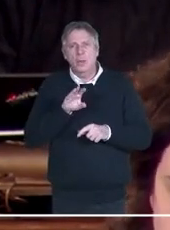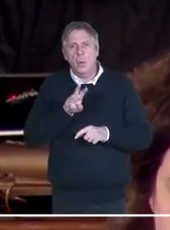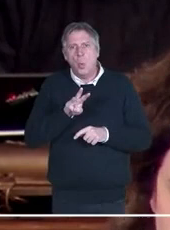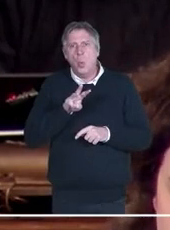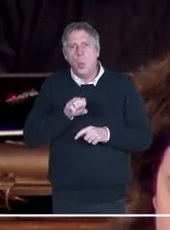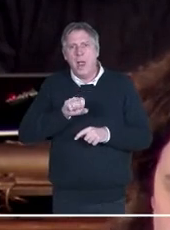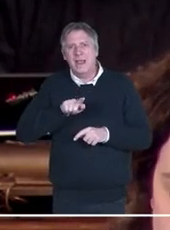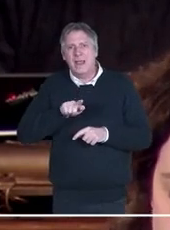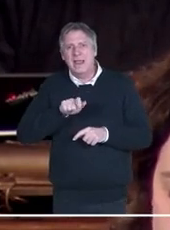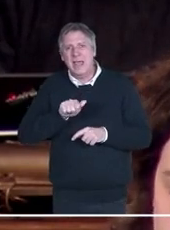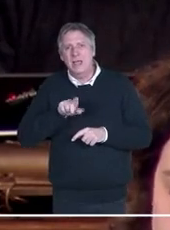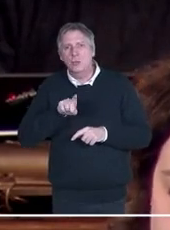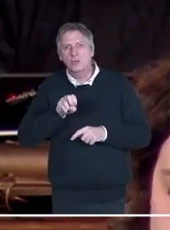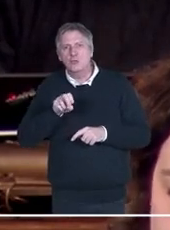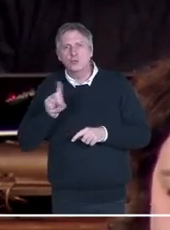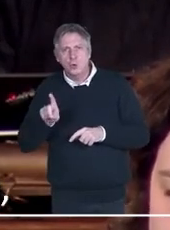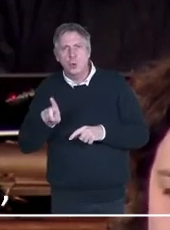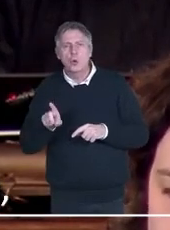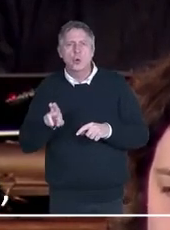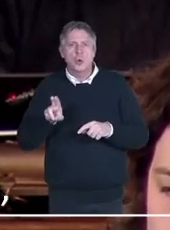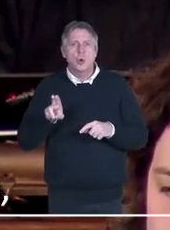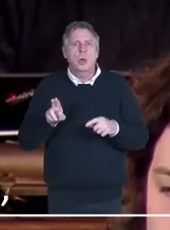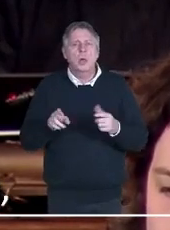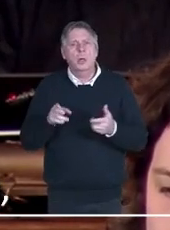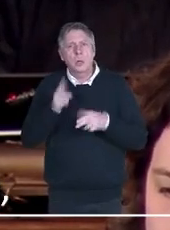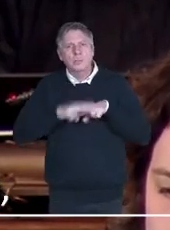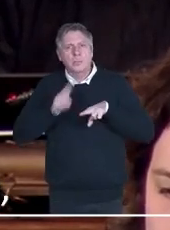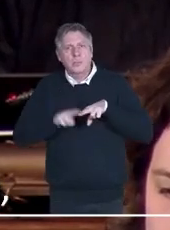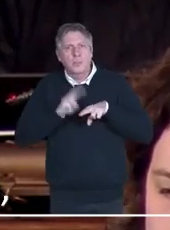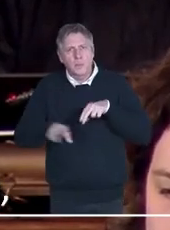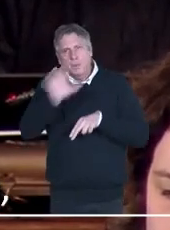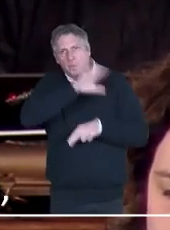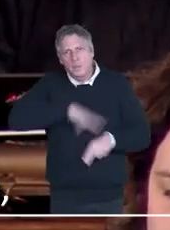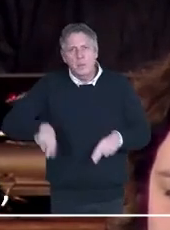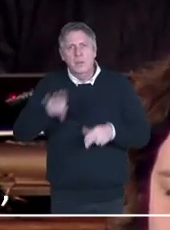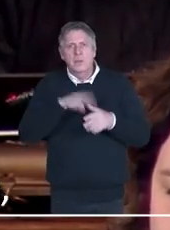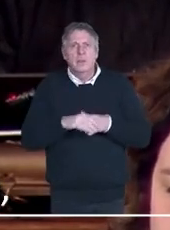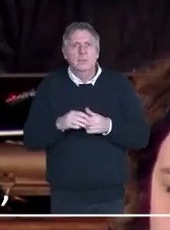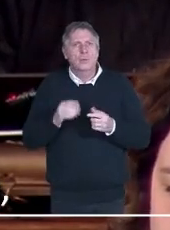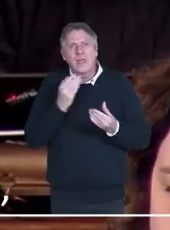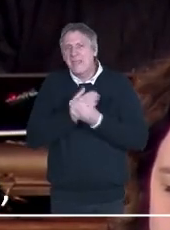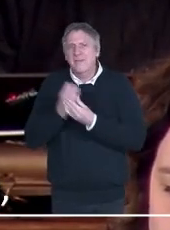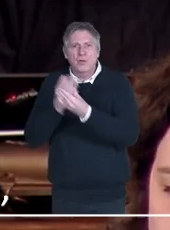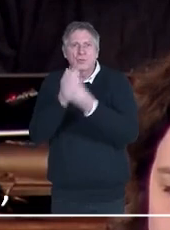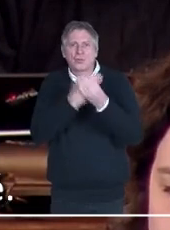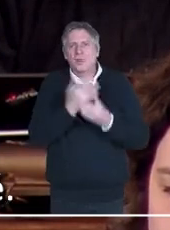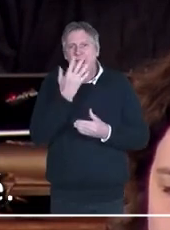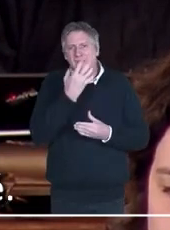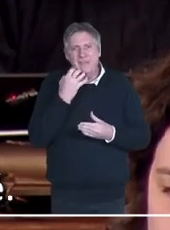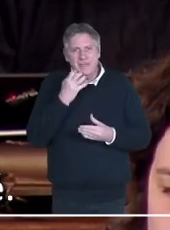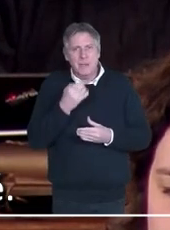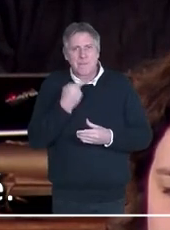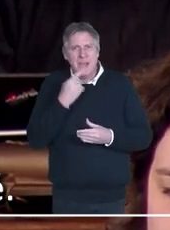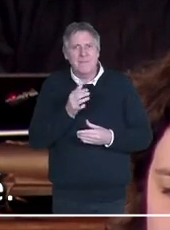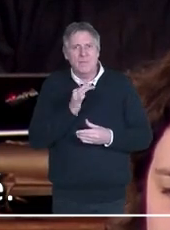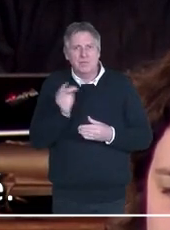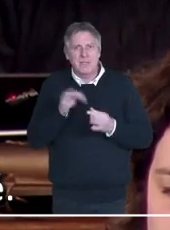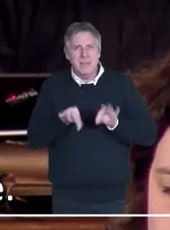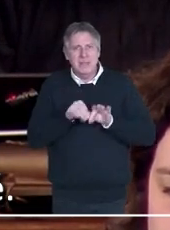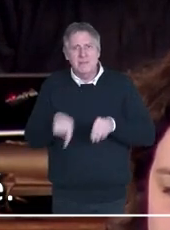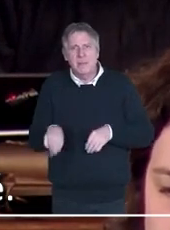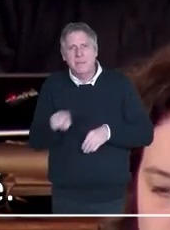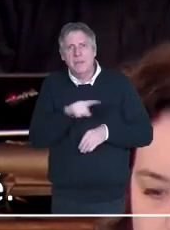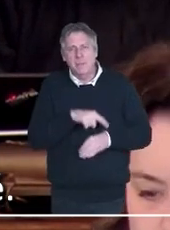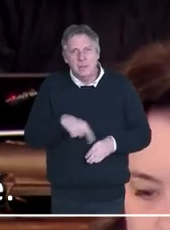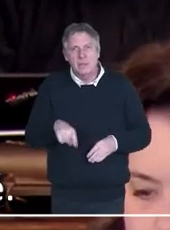Le contexte géopolitique que vous n'ignorez pas nous incite à diversifier nos modes d'intervention en Afrique francophone, avec toujours cette priorité